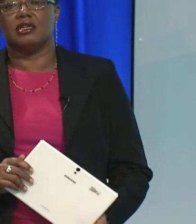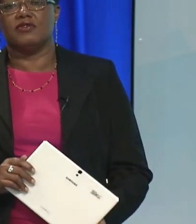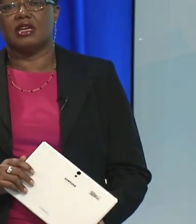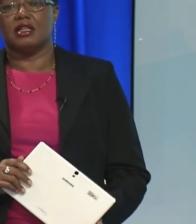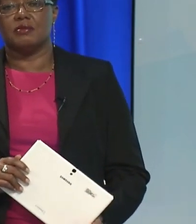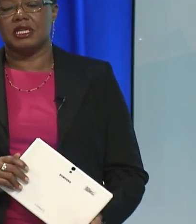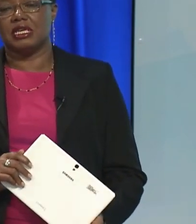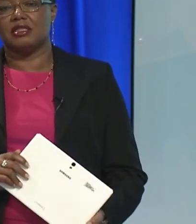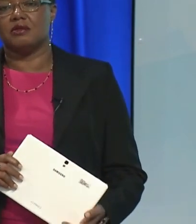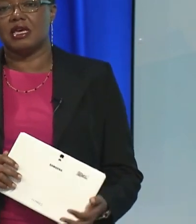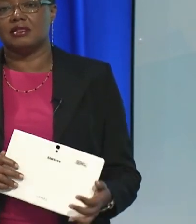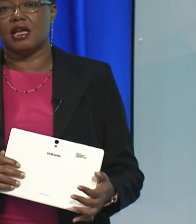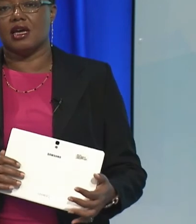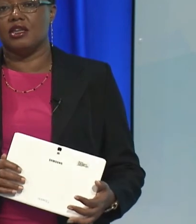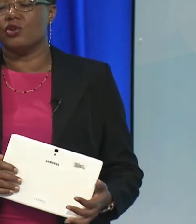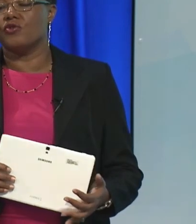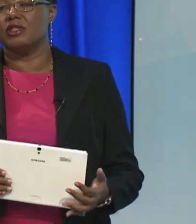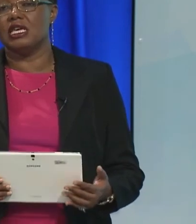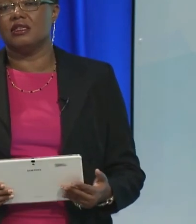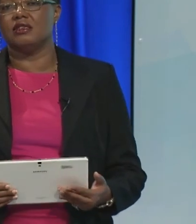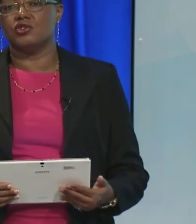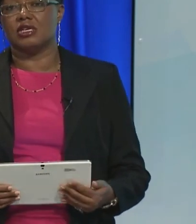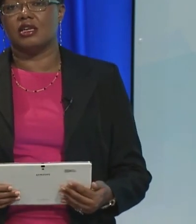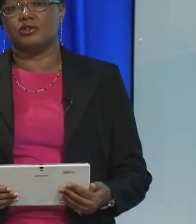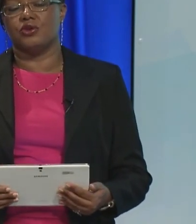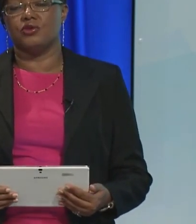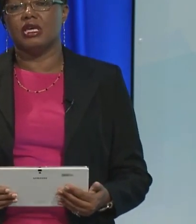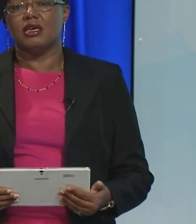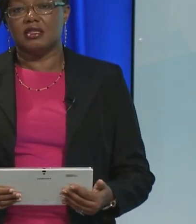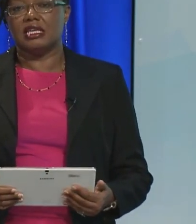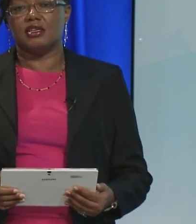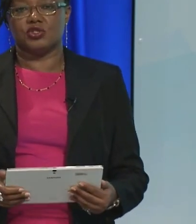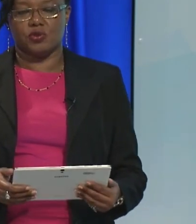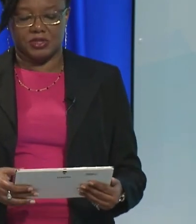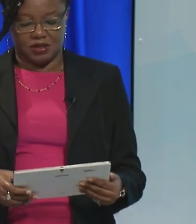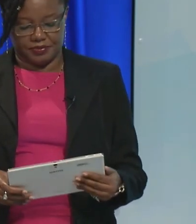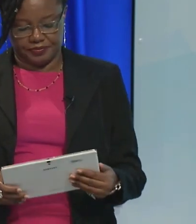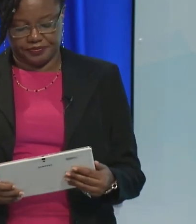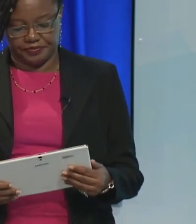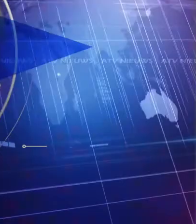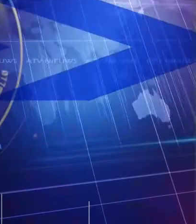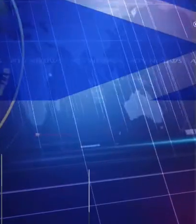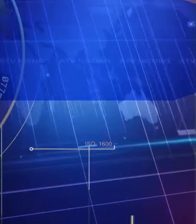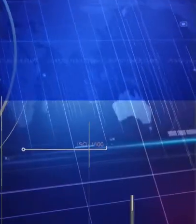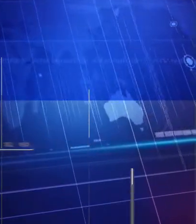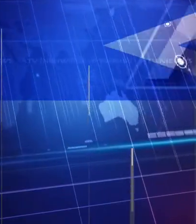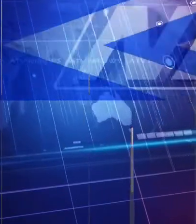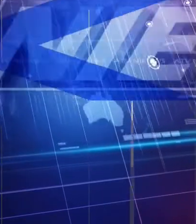betalingen van algemene kinderbijslag en de COVID-19 sociale steun tijdelijk stopzetten.